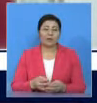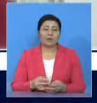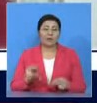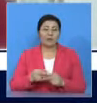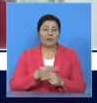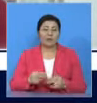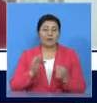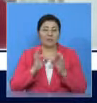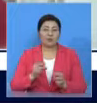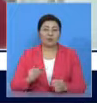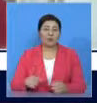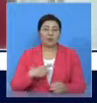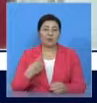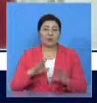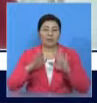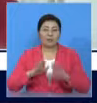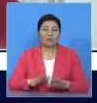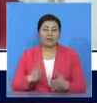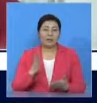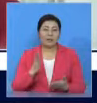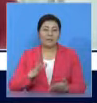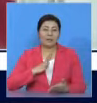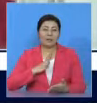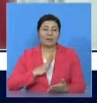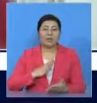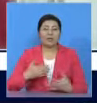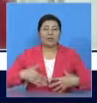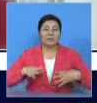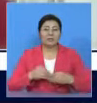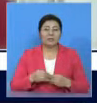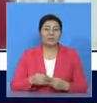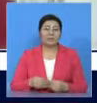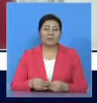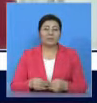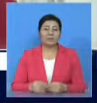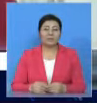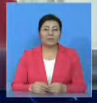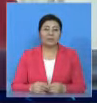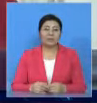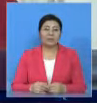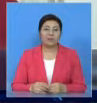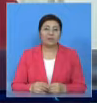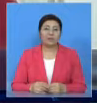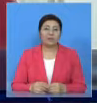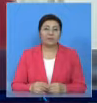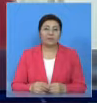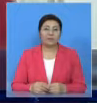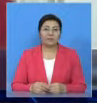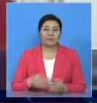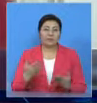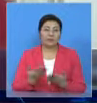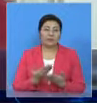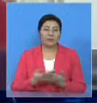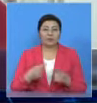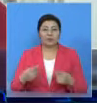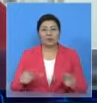на первом месте была семья, а не какой-нибудь там гаджет или, допустим, какая-нибудь технология, или какие-нибудь, как родители говорят, там